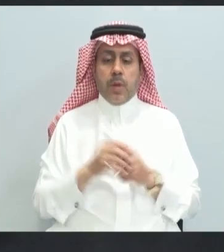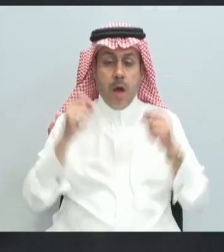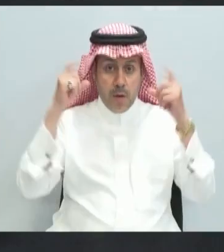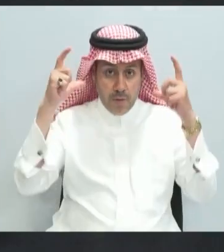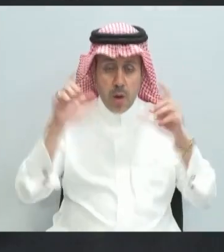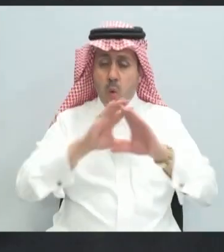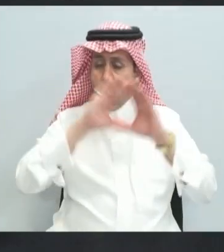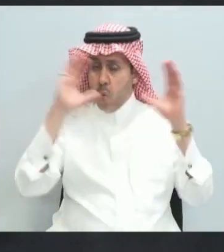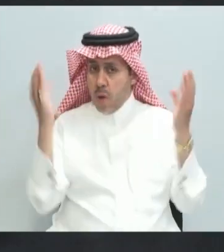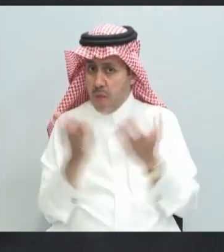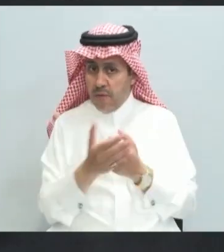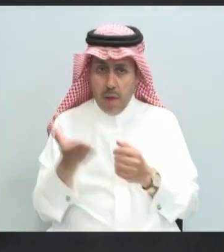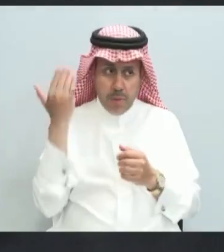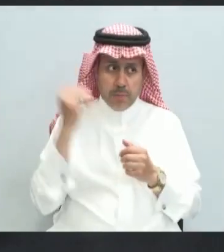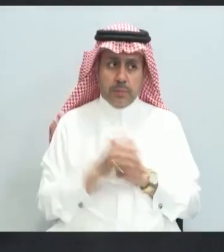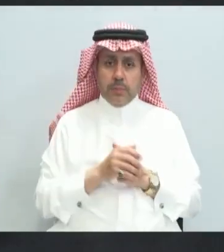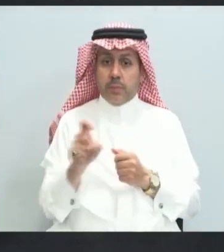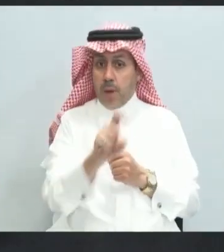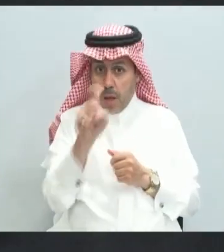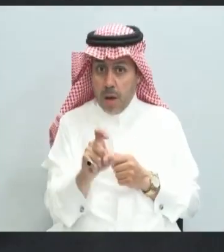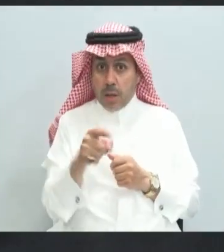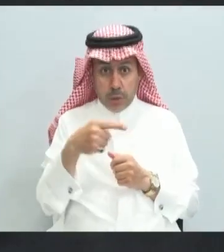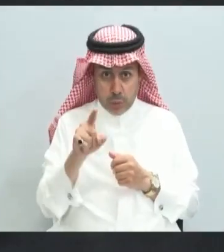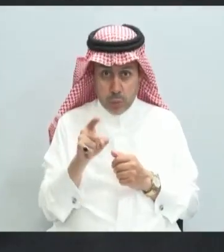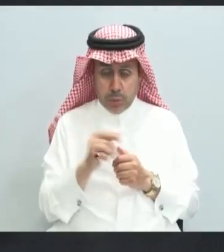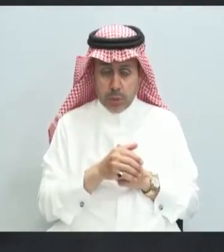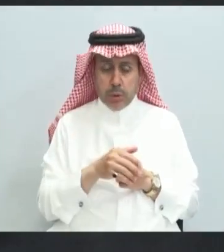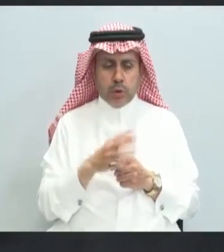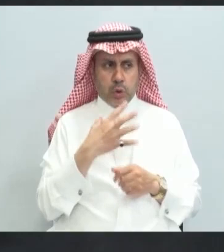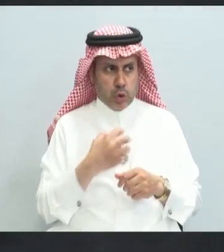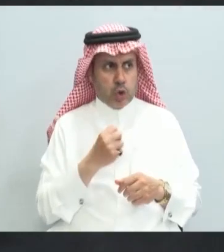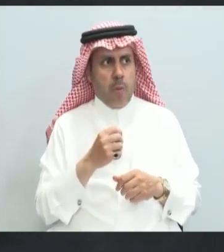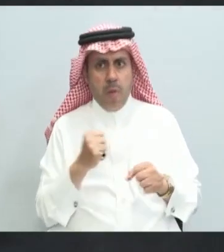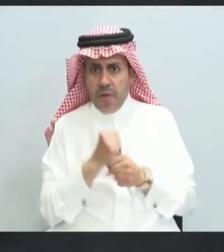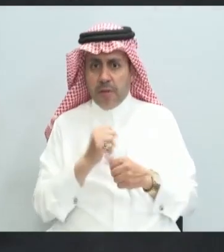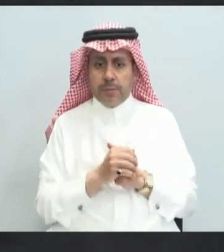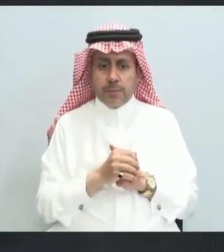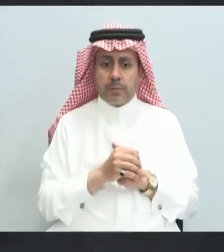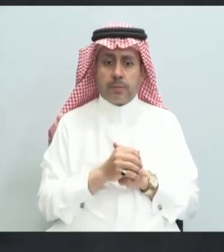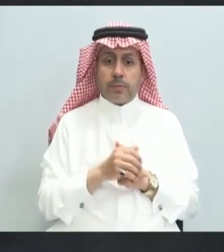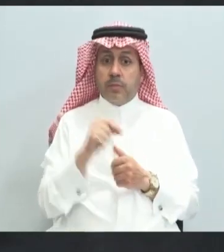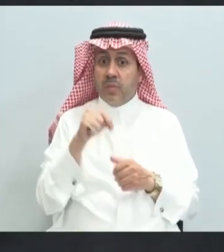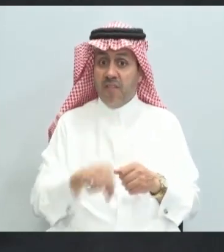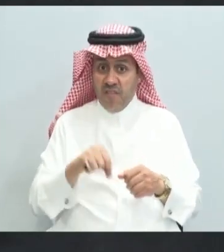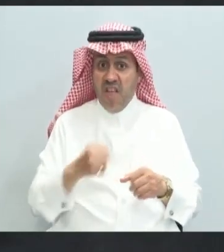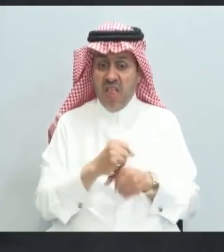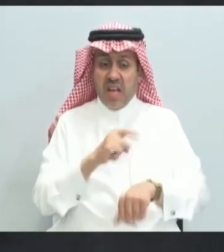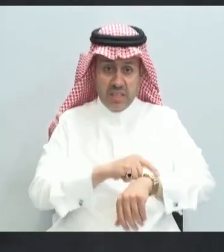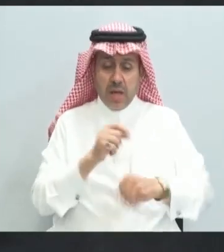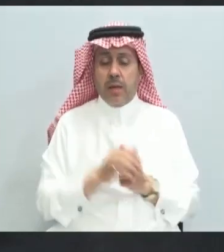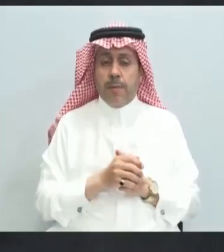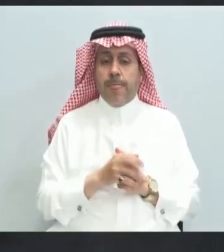كل هذا فيما مضى. هل يجوز أن الإنسان يتشائم بحدث لو حصل له في هذا الزمن وفي هذا